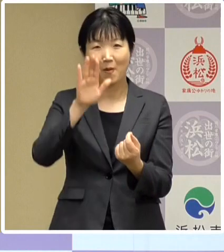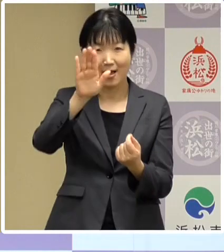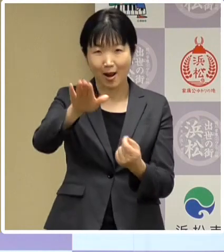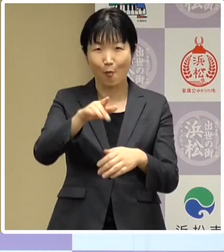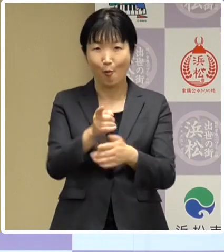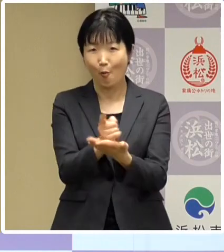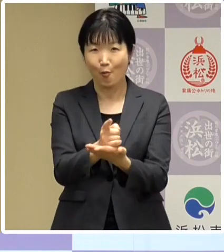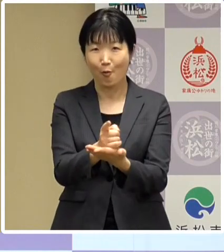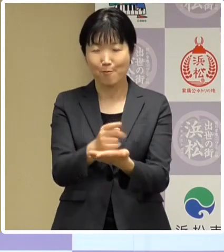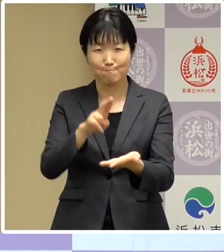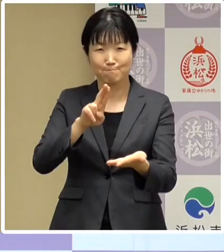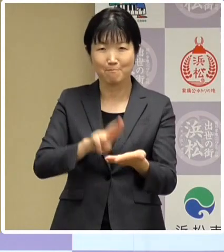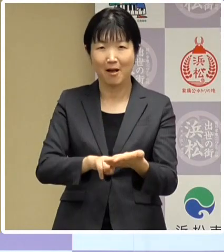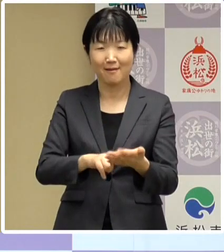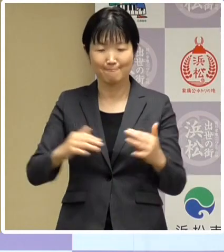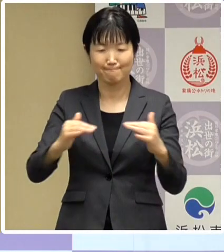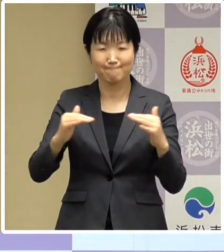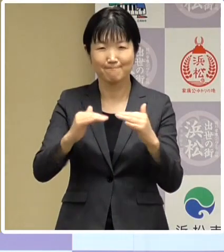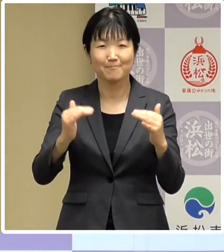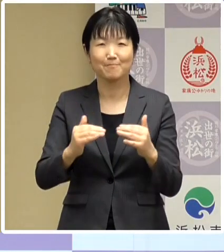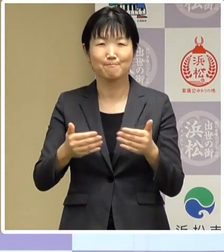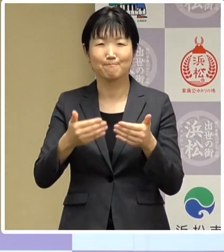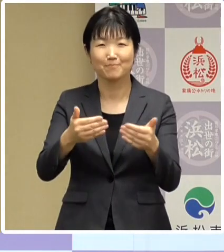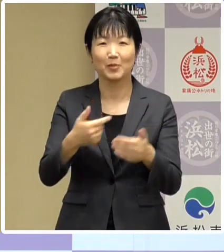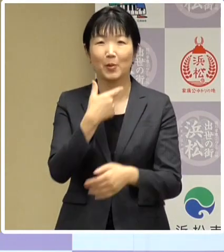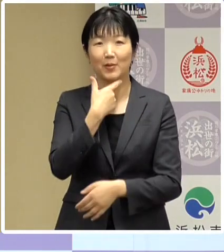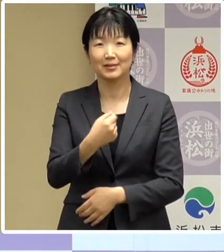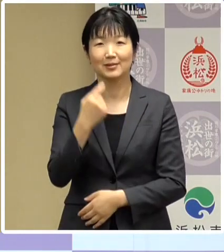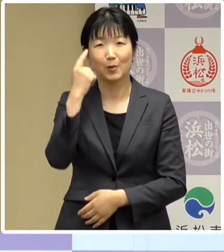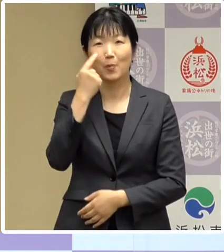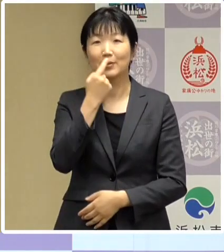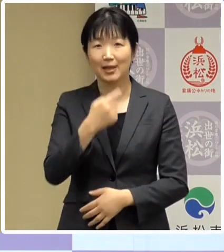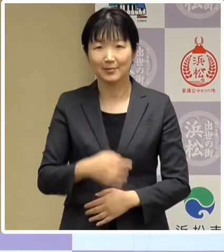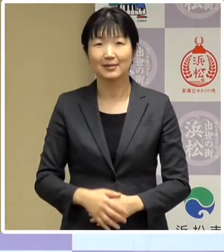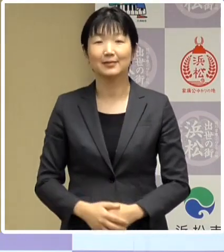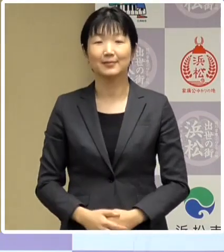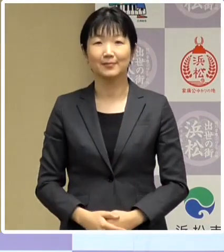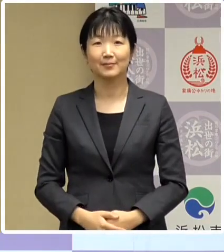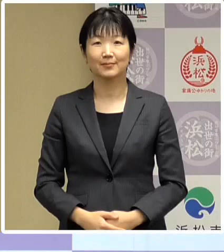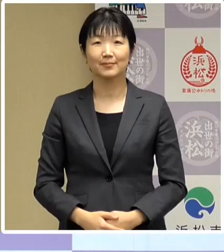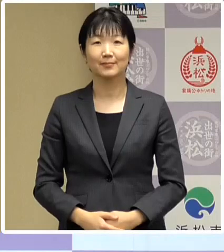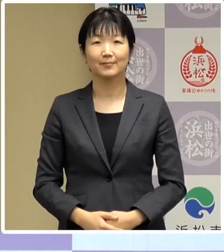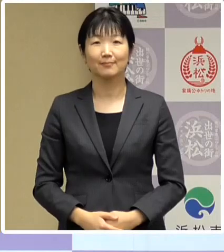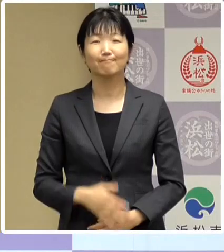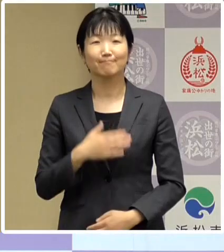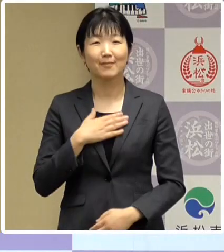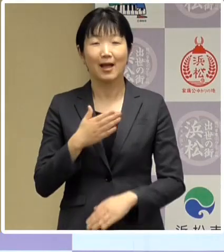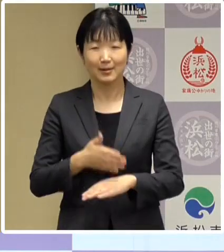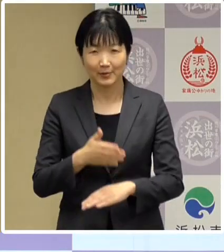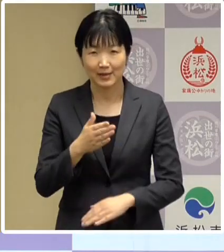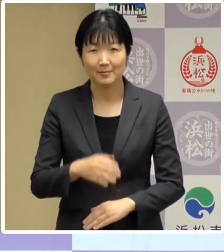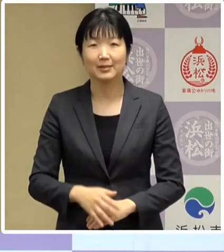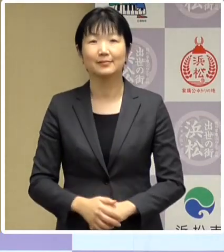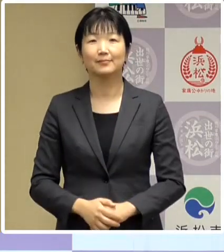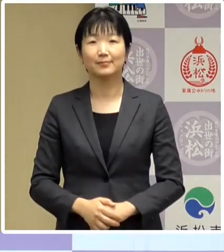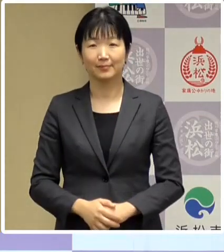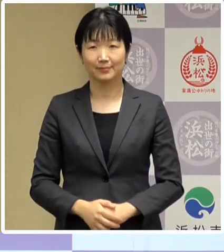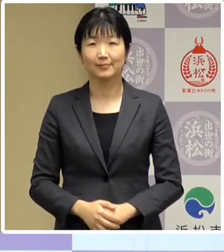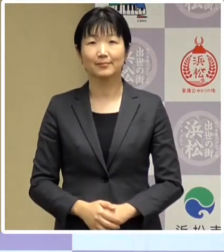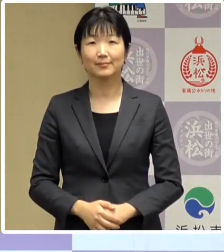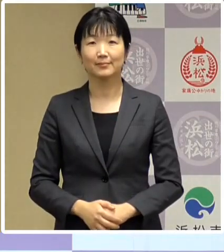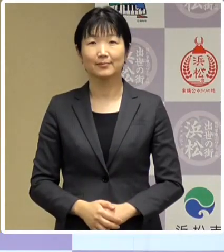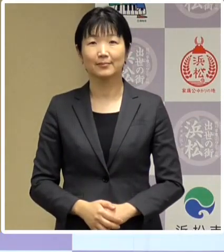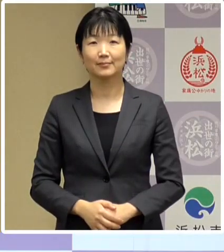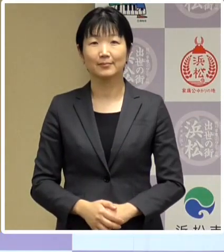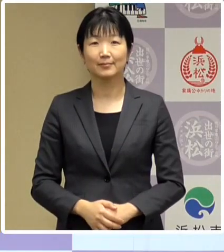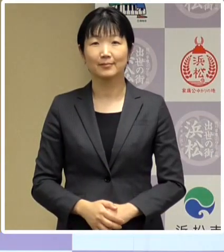ね、議論を進めていっていただければというふうに思っております。 よろしいですか。はい、それでは